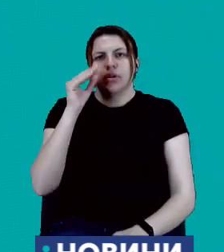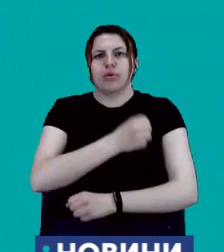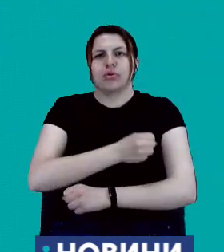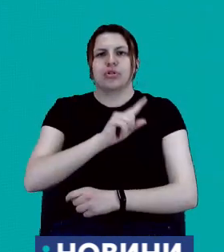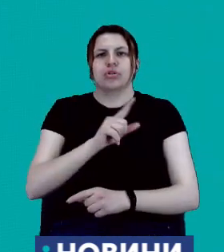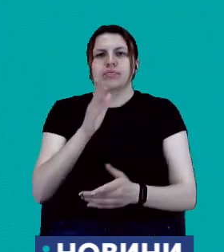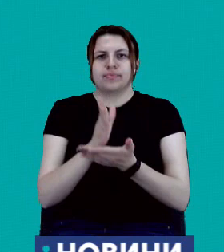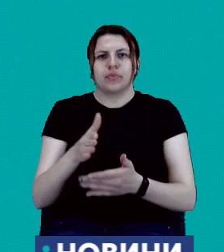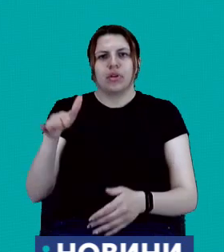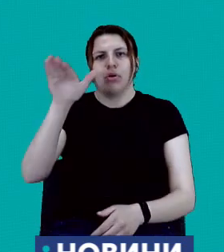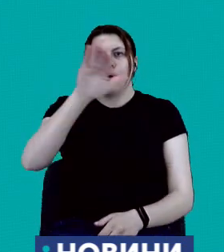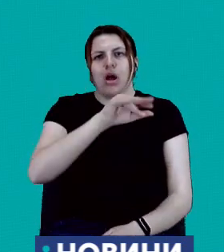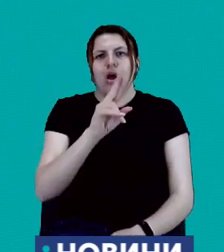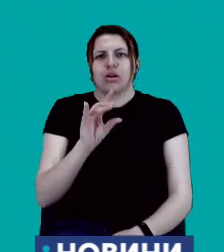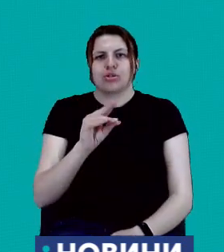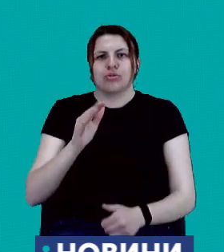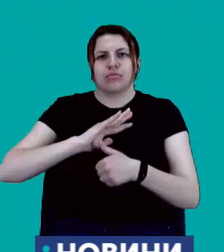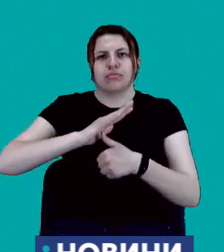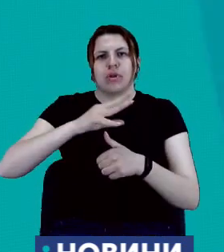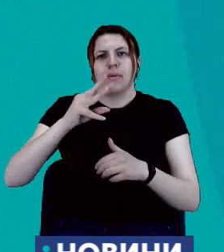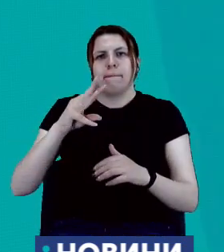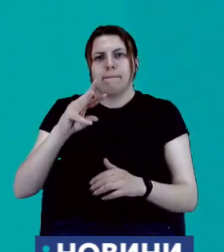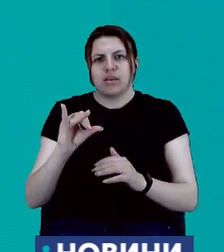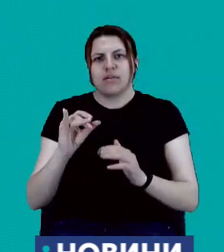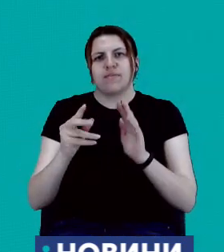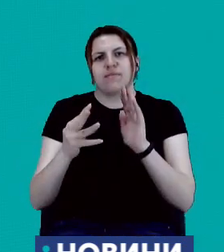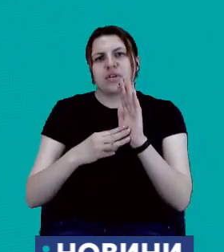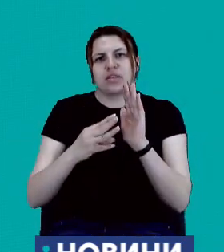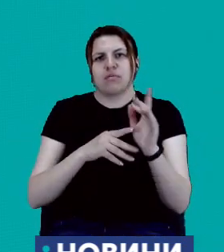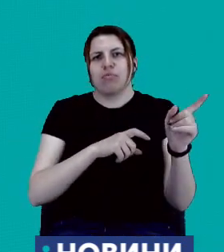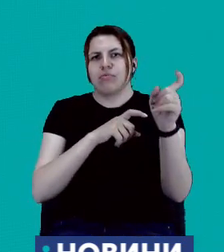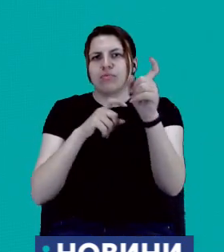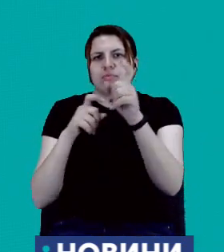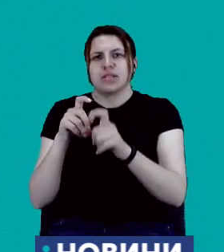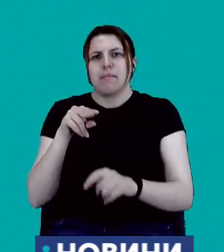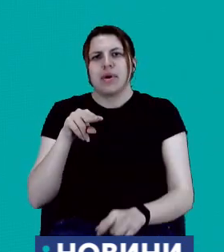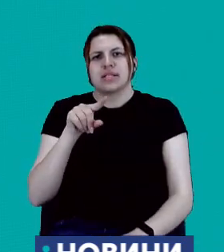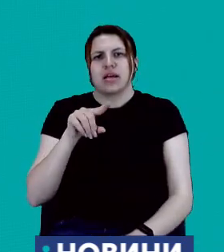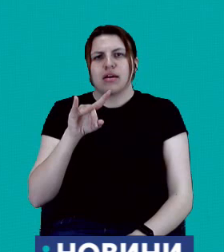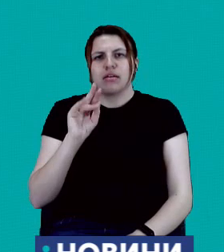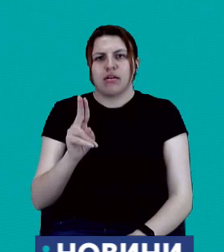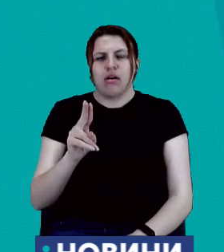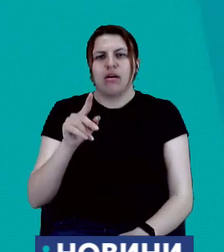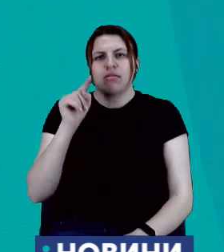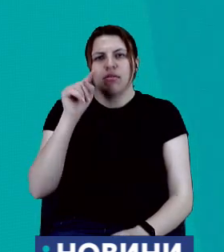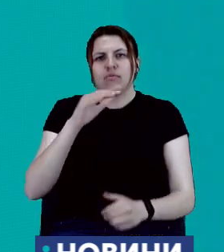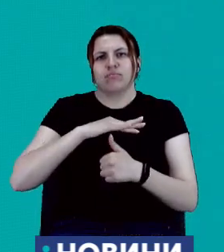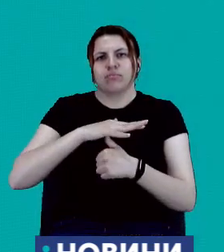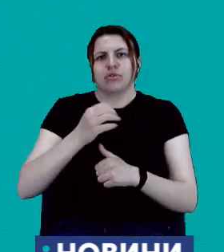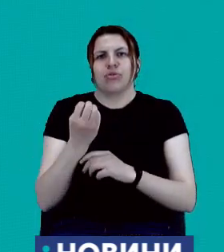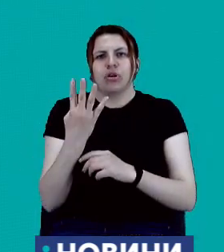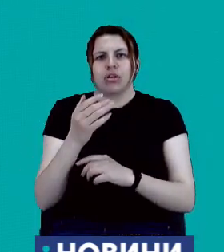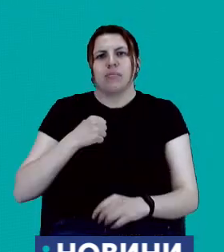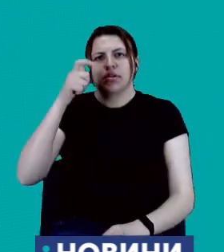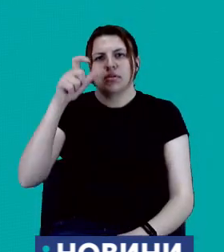Карачун, гелікоптер Мі-8 обстріляли бойовики з ПЗРК. На борту знаходилося 14 бійців, на чолі з